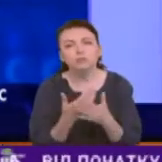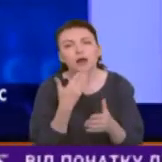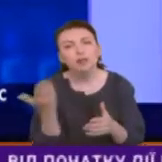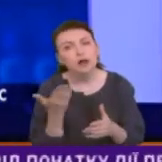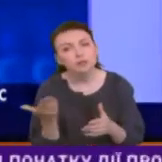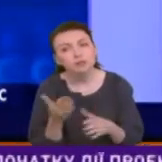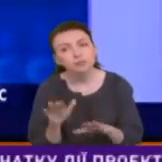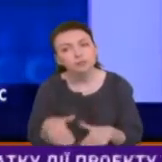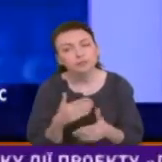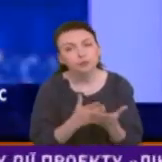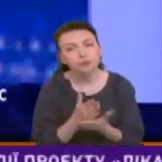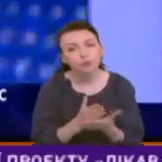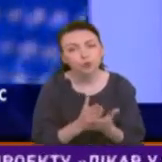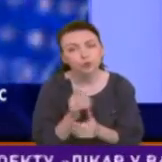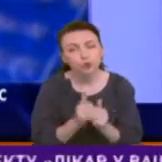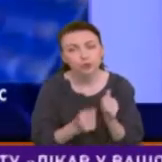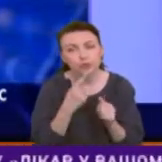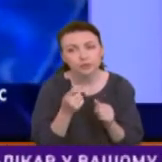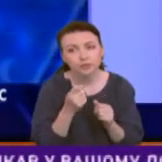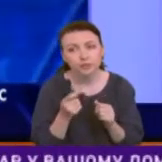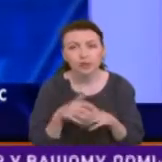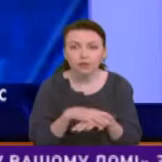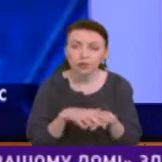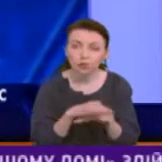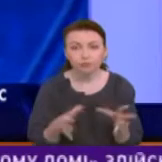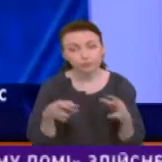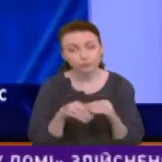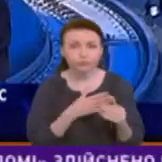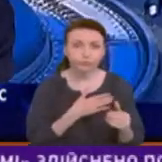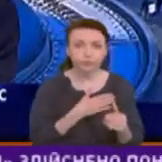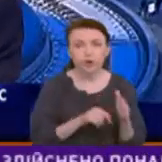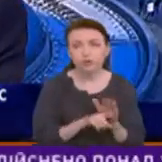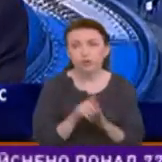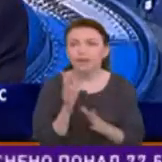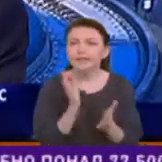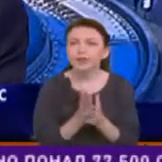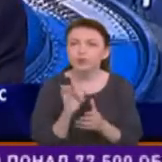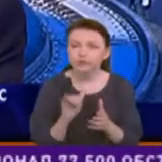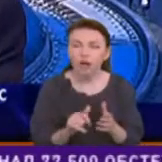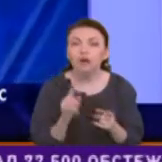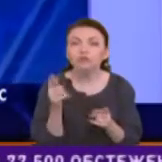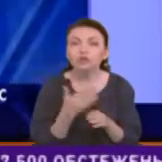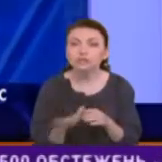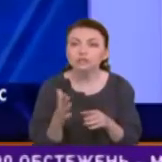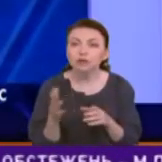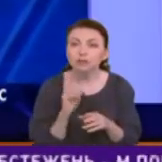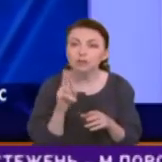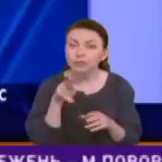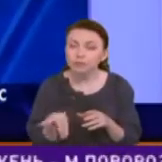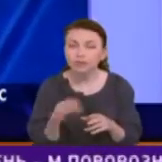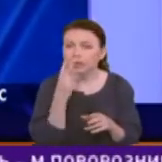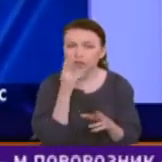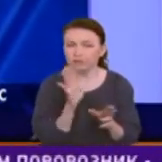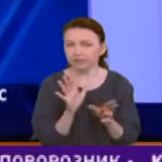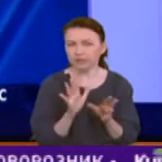лекції після богослужби щонеділі. Ну, оце, які... Георгія, там вже університет є. Правильно. Але та частина, яка була КП, вона не